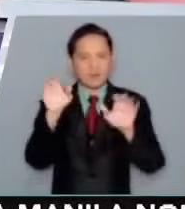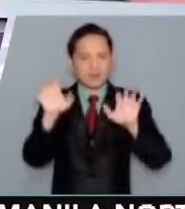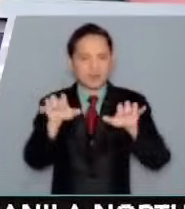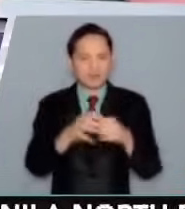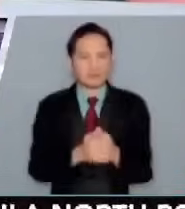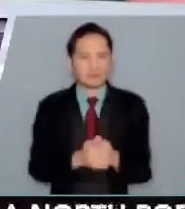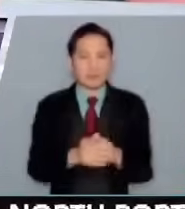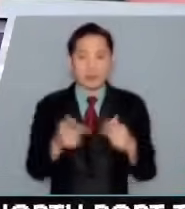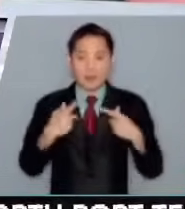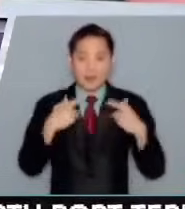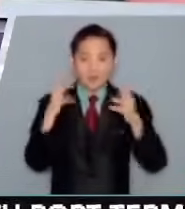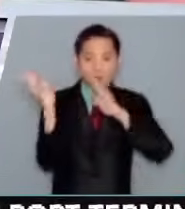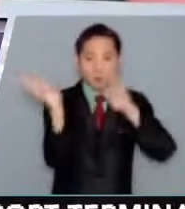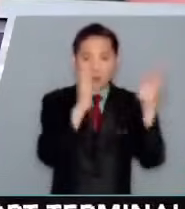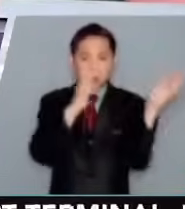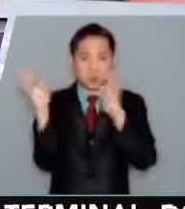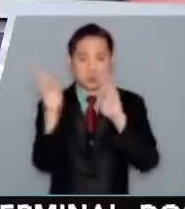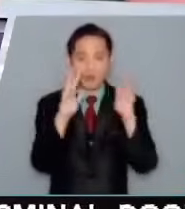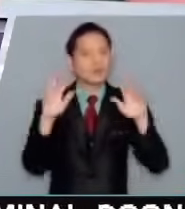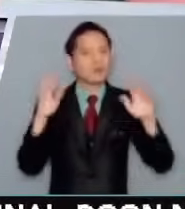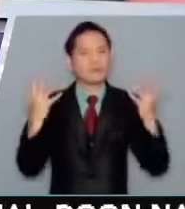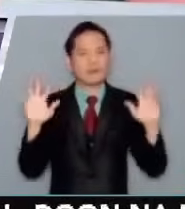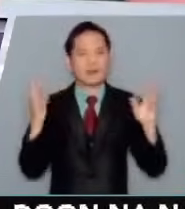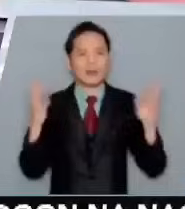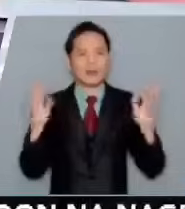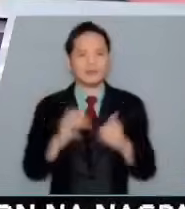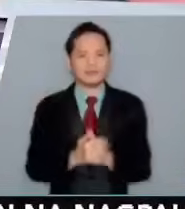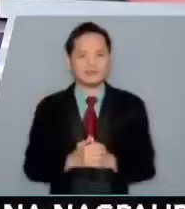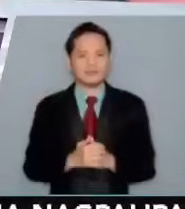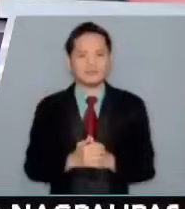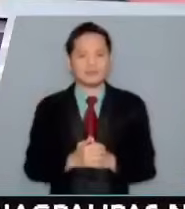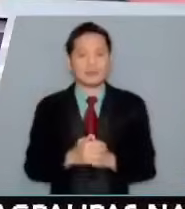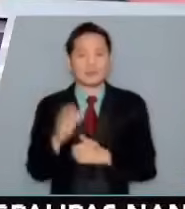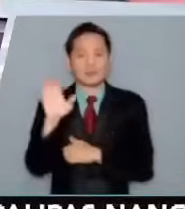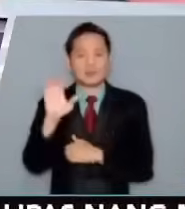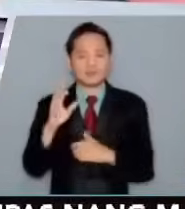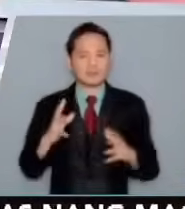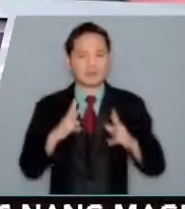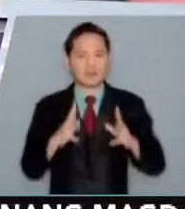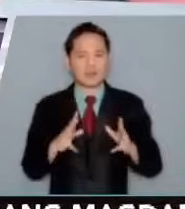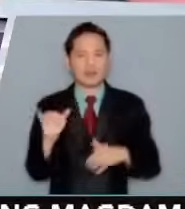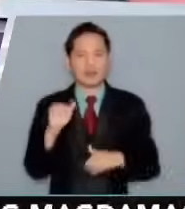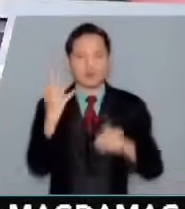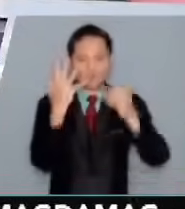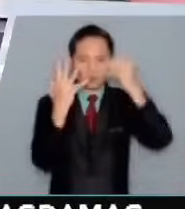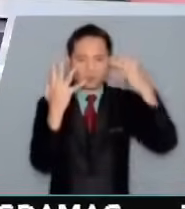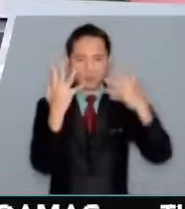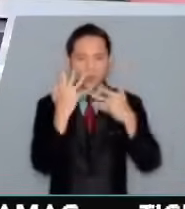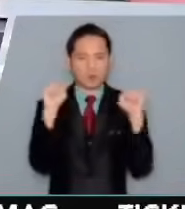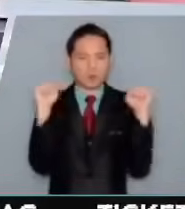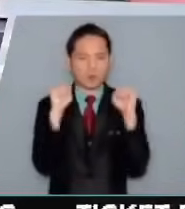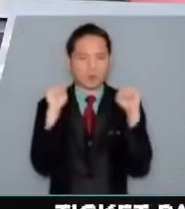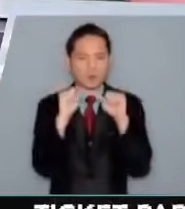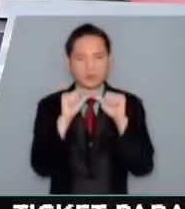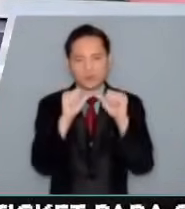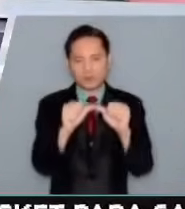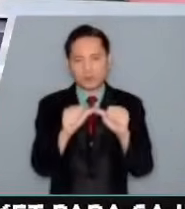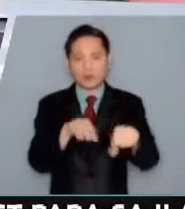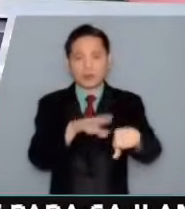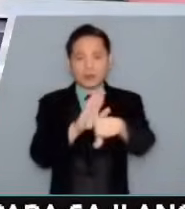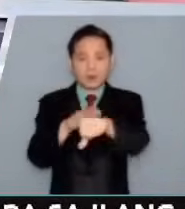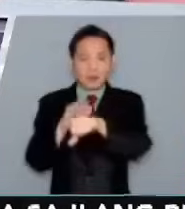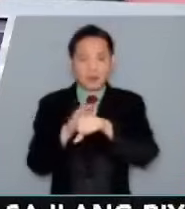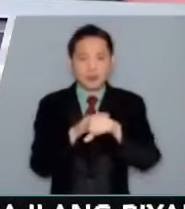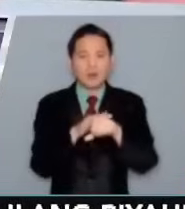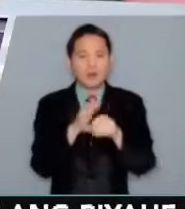sa papalapit na long Christmas to weekend. At iiral pa rin ang amihan. Ngayong araw, pinapayuhan muli ang mga may maliliit na sasakyang